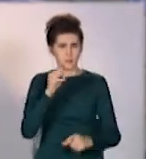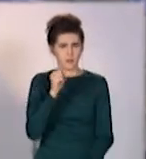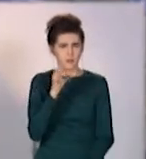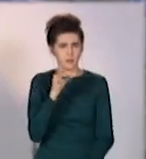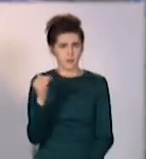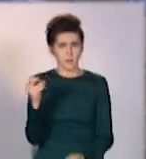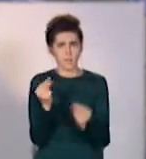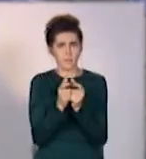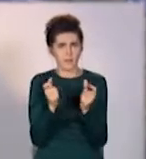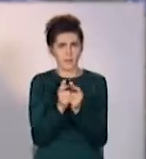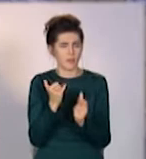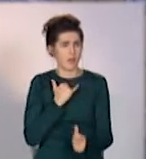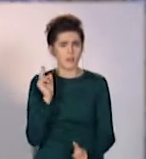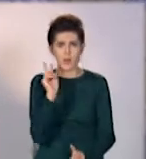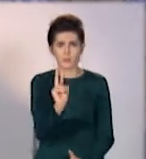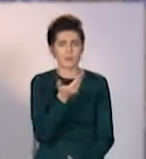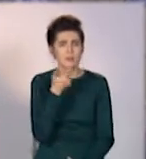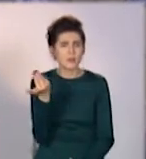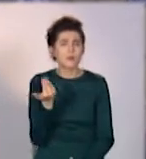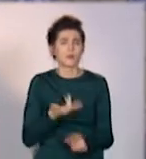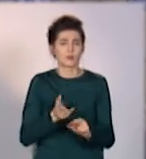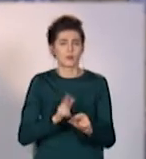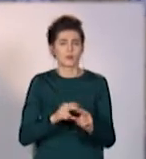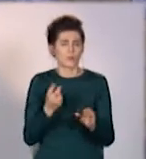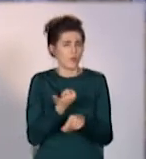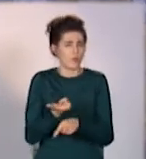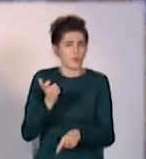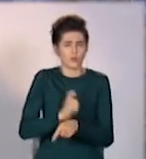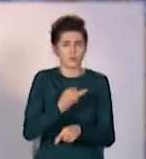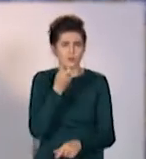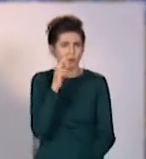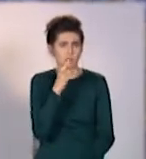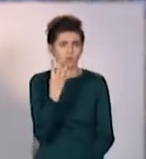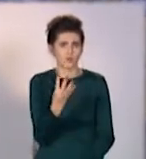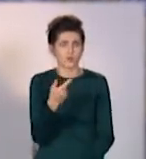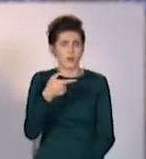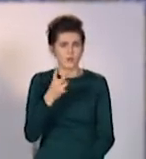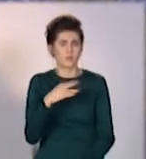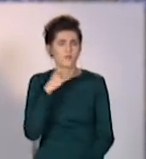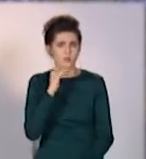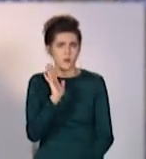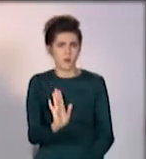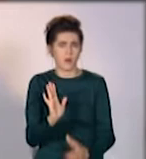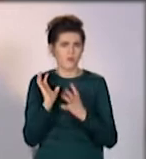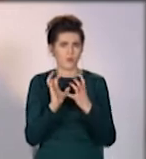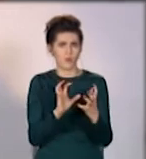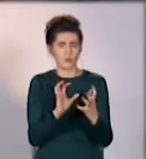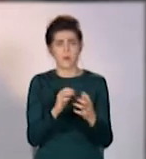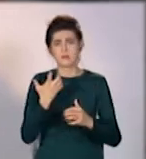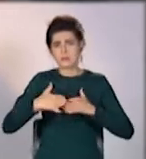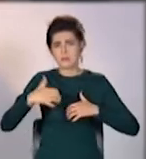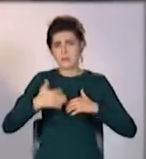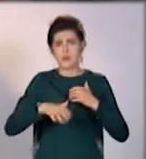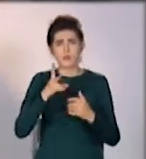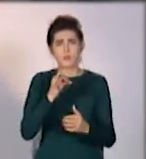нас тролейбусів немає. Так що я вважаю, що це 4 гривни на місцевому автобусі, це ще нормально. Ну, не